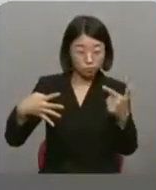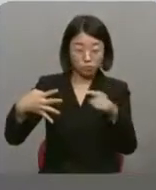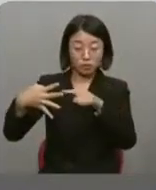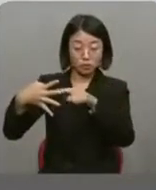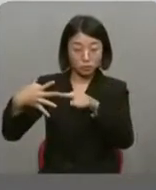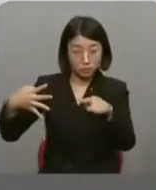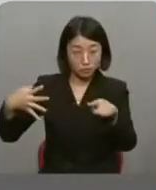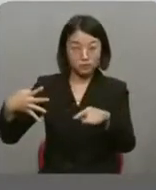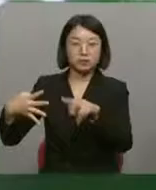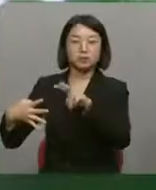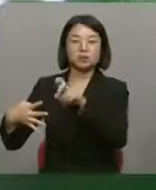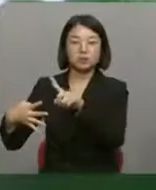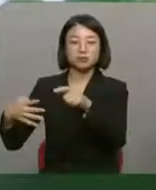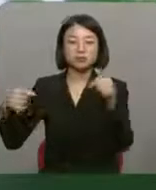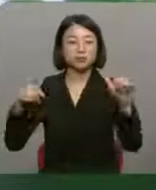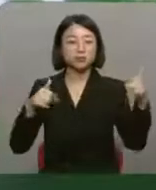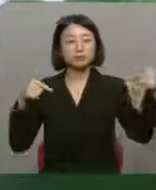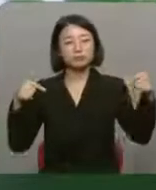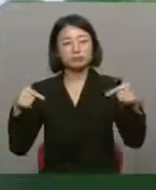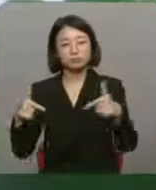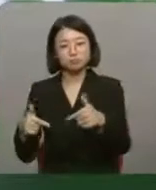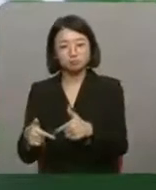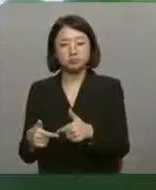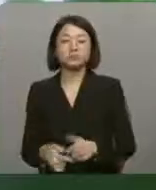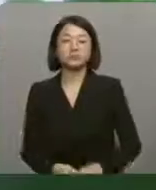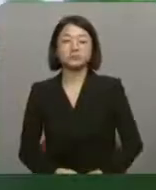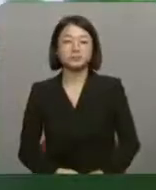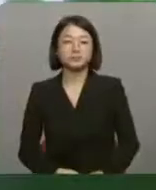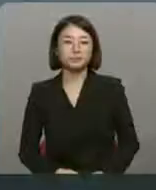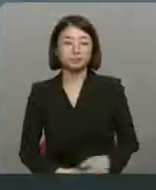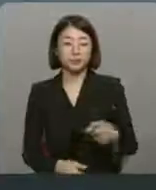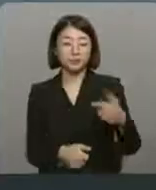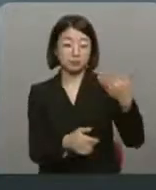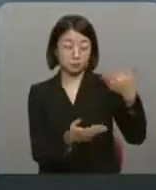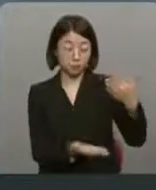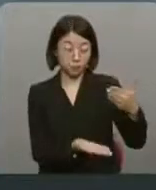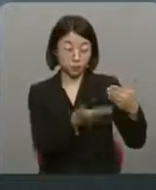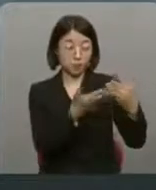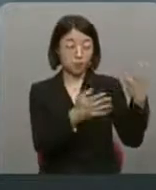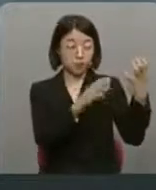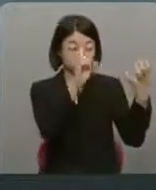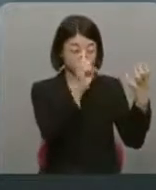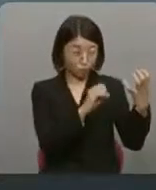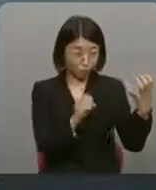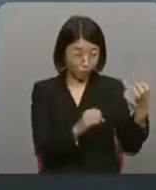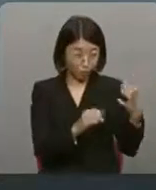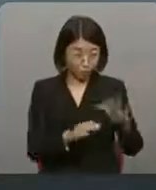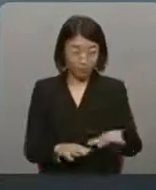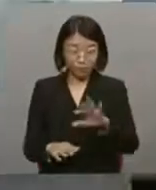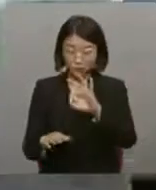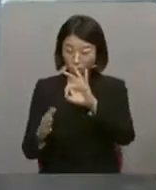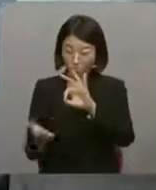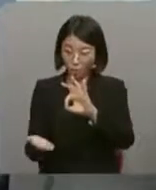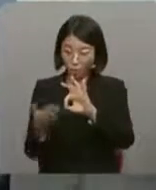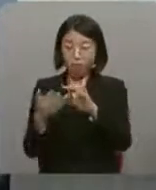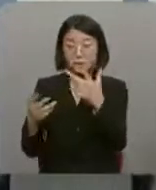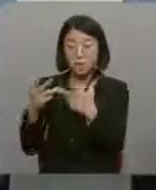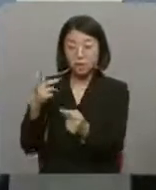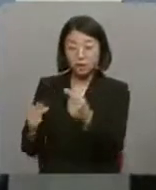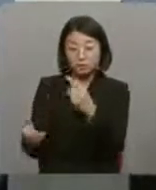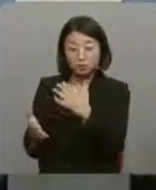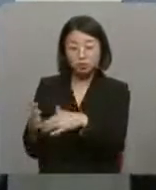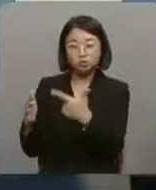21명으로 감소했습니다 지난달 초 40% 에서 한달여만에 65.5% 까지 높아진